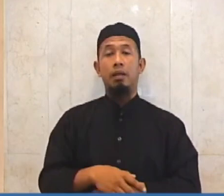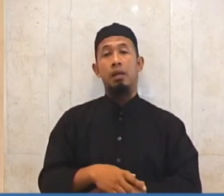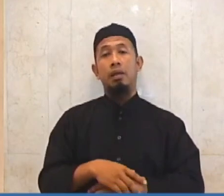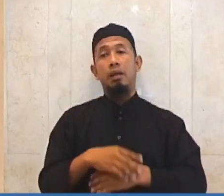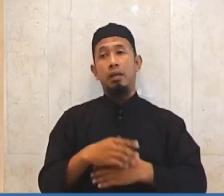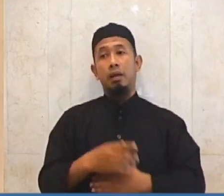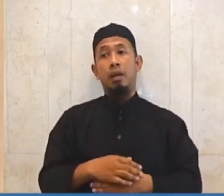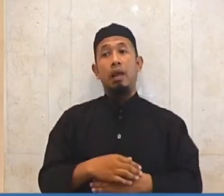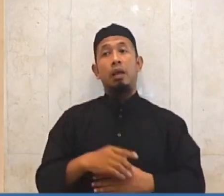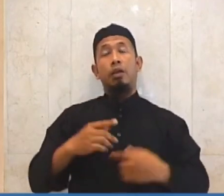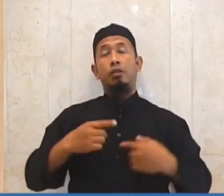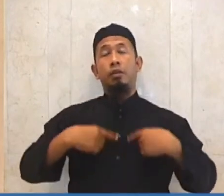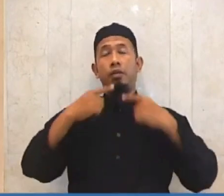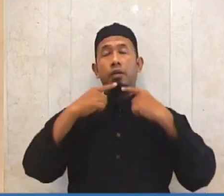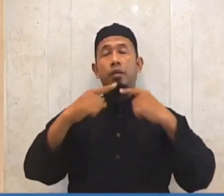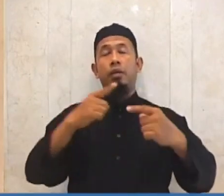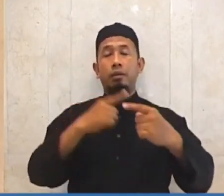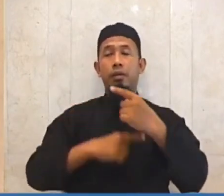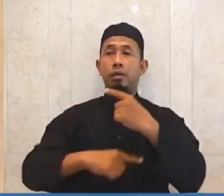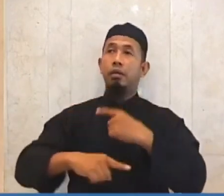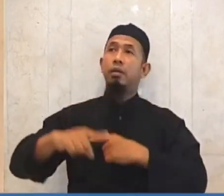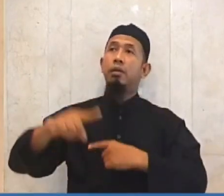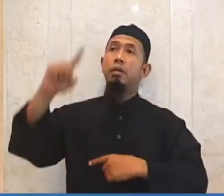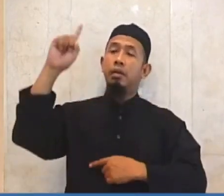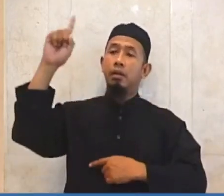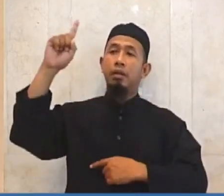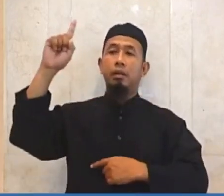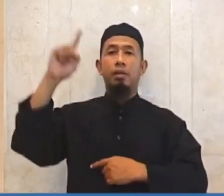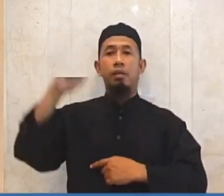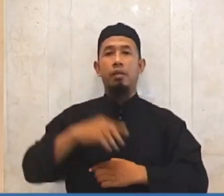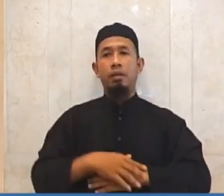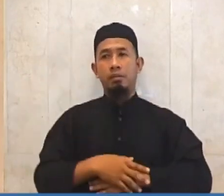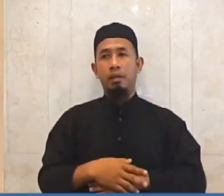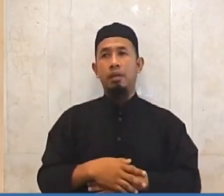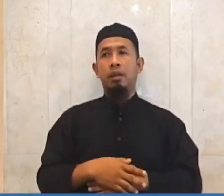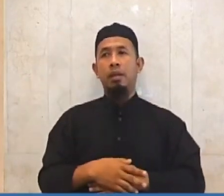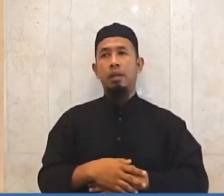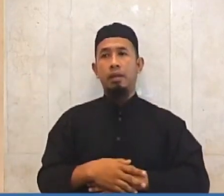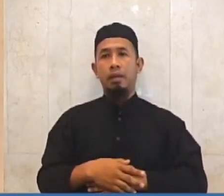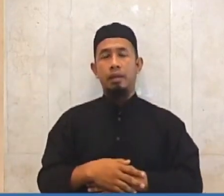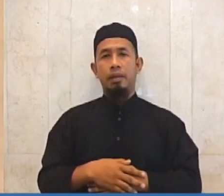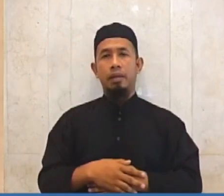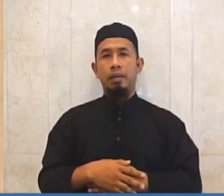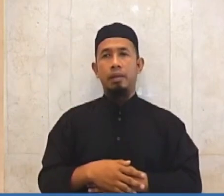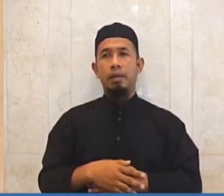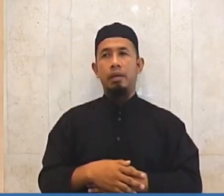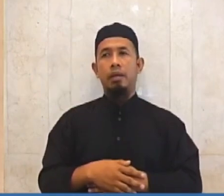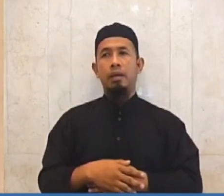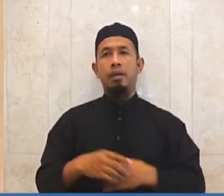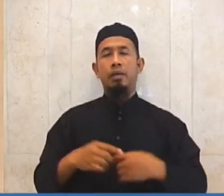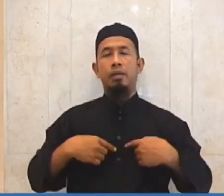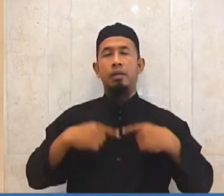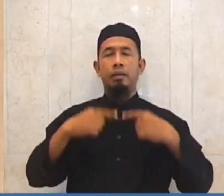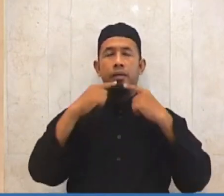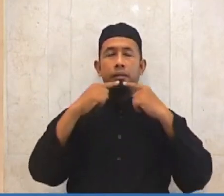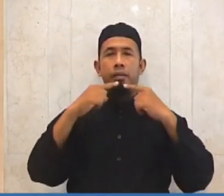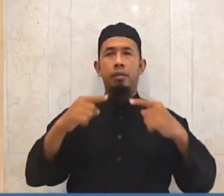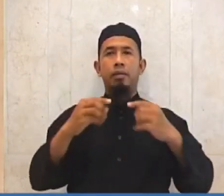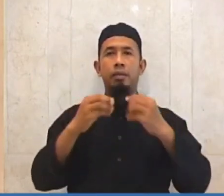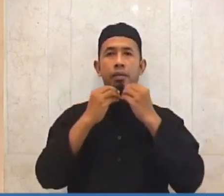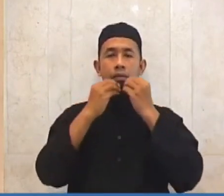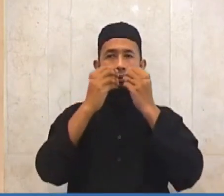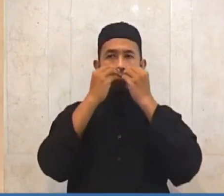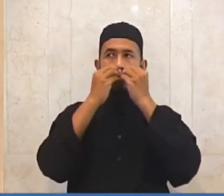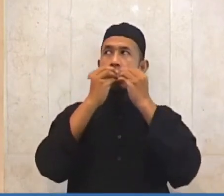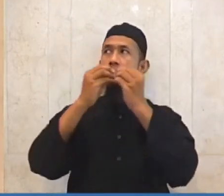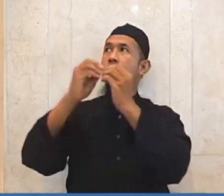ilahaillallah wahdahu la syarikalahman jahada bihi waf wa asadu Anna muhammadan